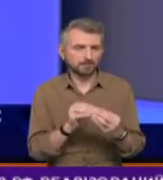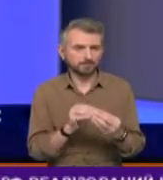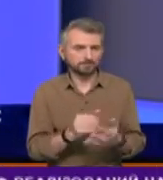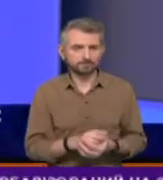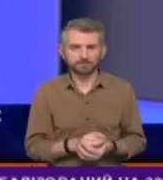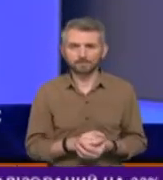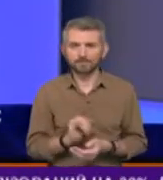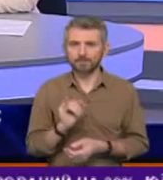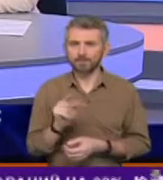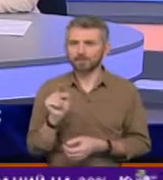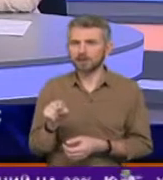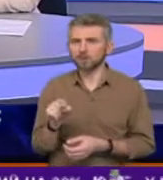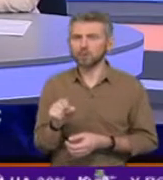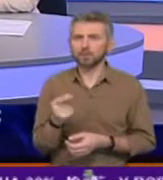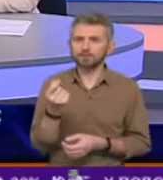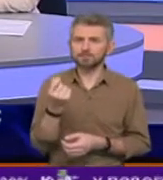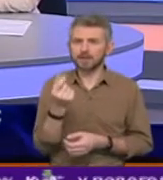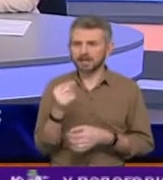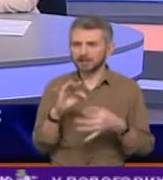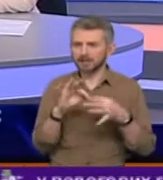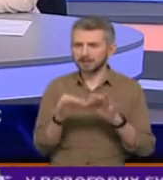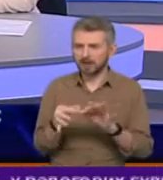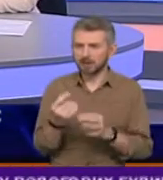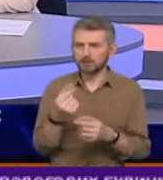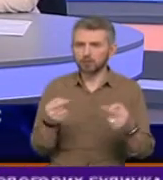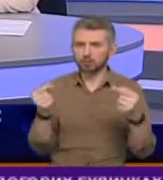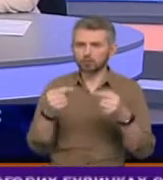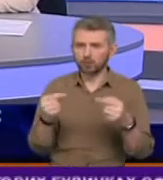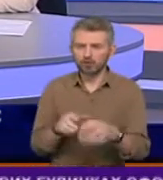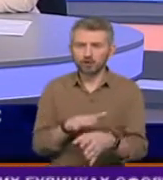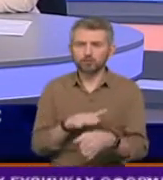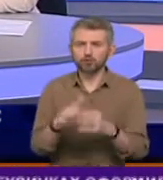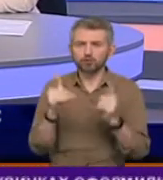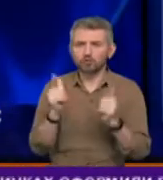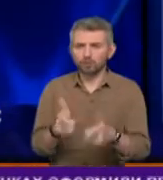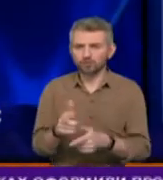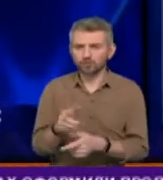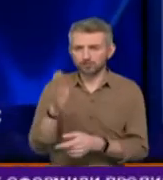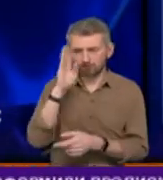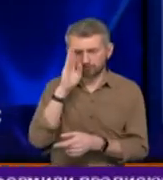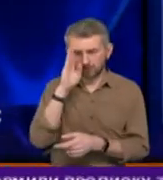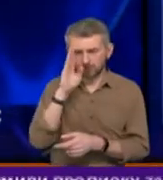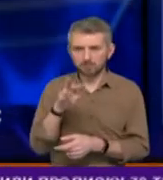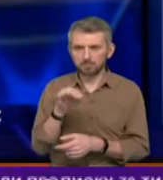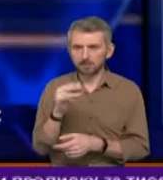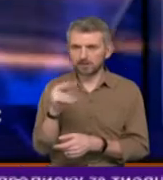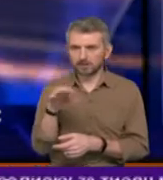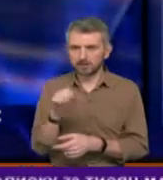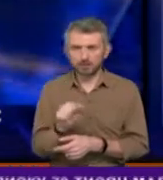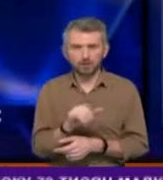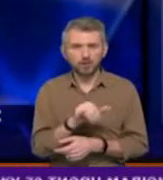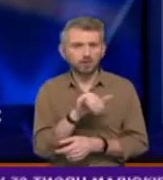Реєстрація на додаткову сесію буде проходити в два періоди. Основний період, який розпочався сьогодні, це для всіх учасників, які